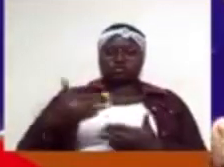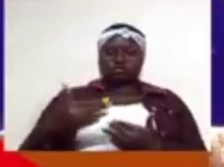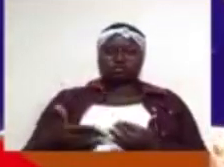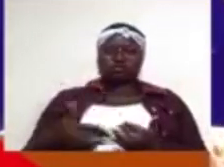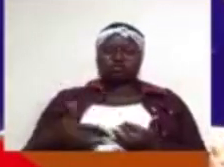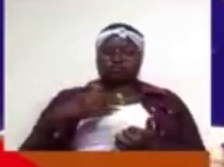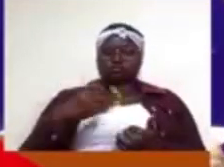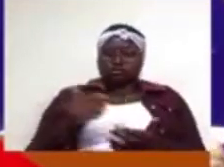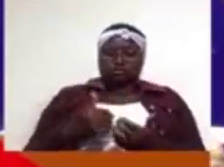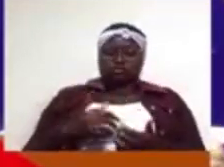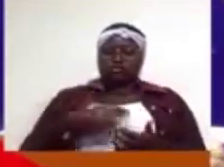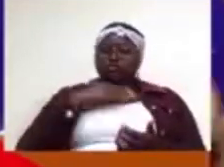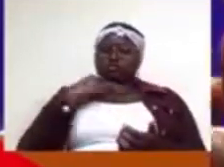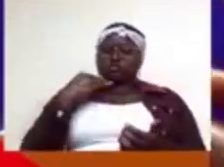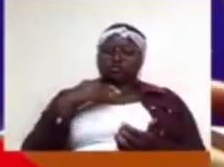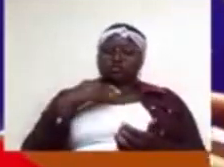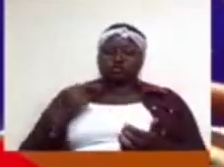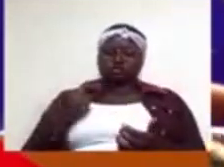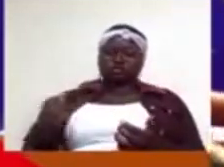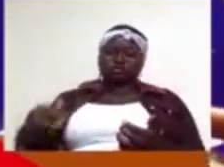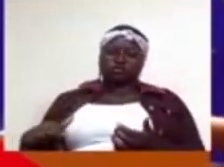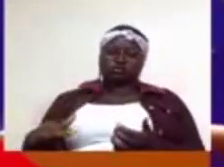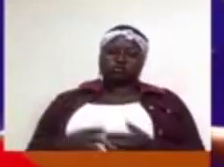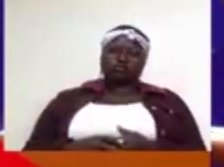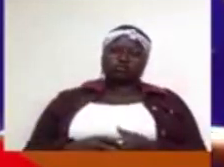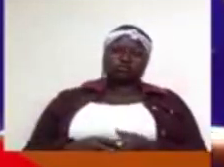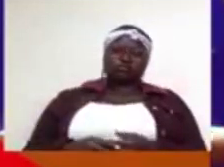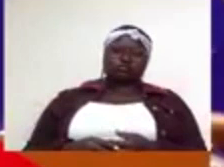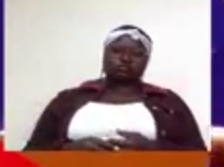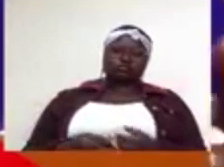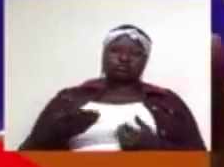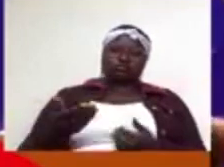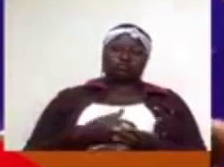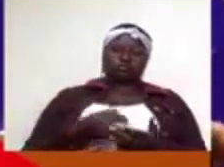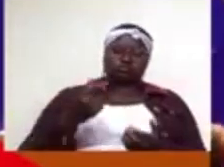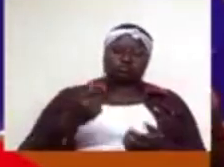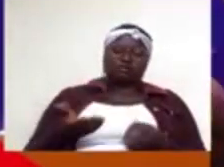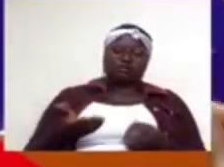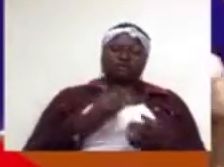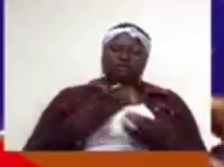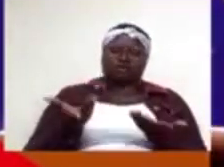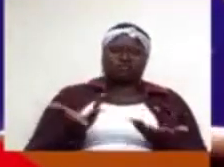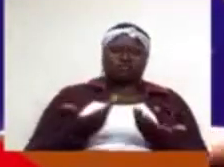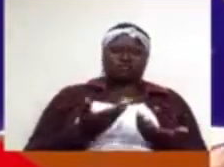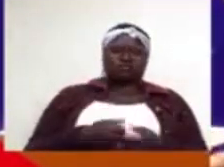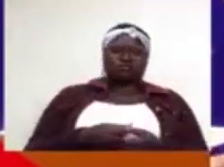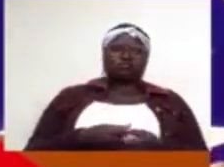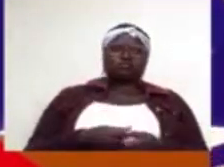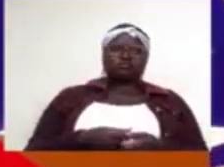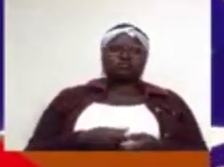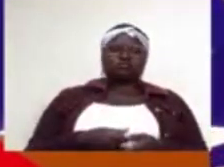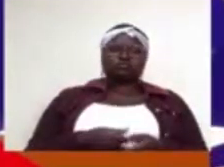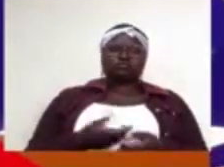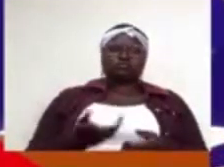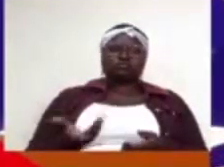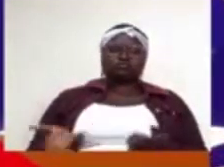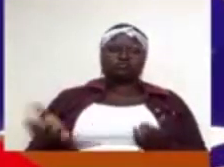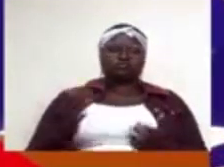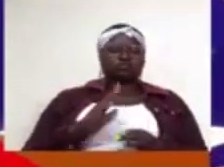gukorwo akiuraga mwiretu uyu ni afatiye gukorwo agikagiko giki ni na family yake muci